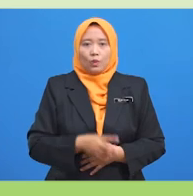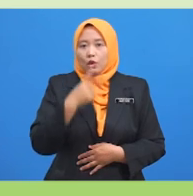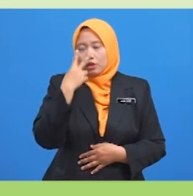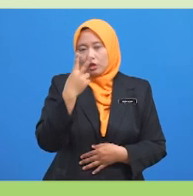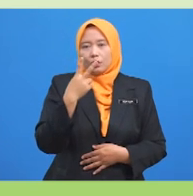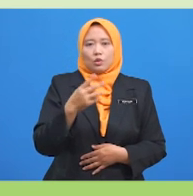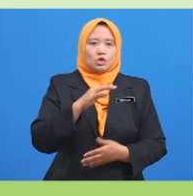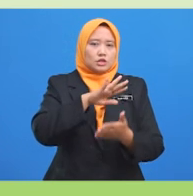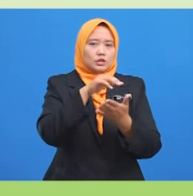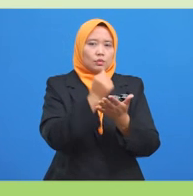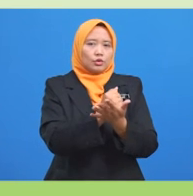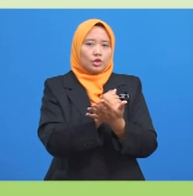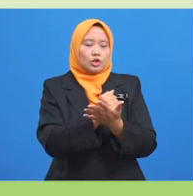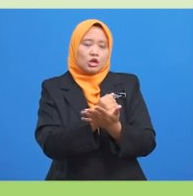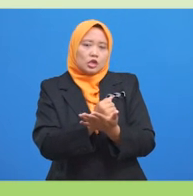RM315 ke